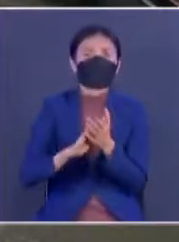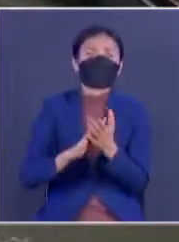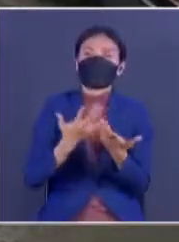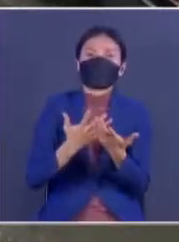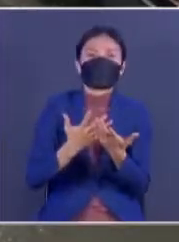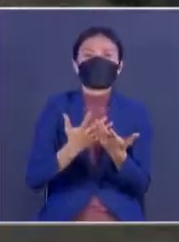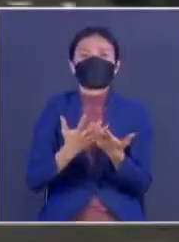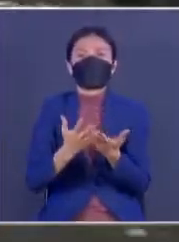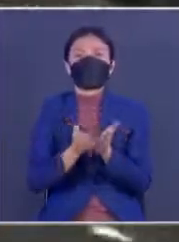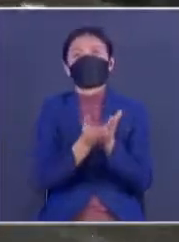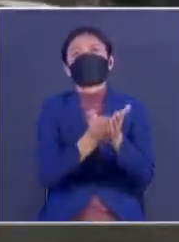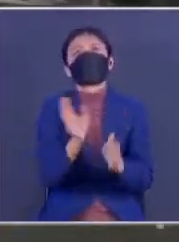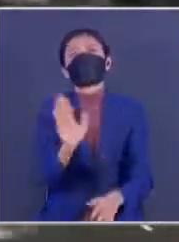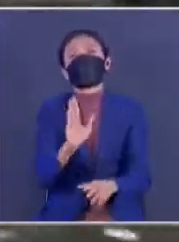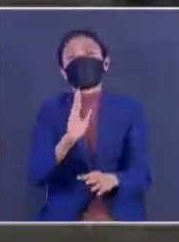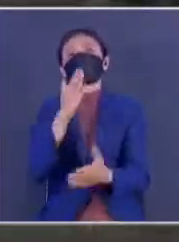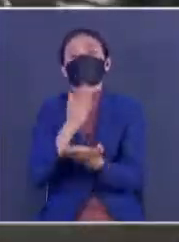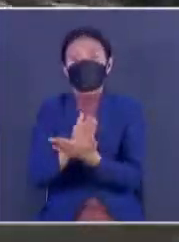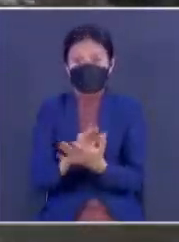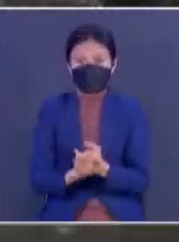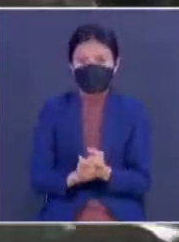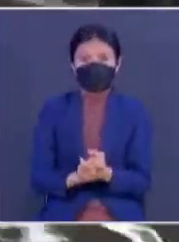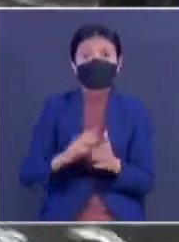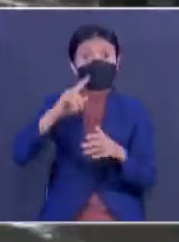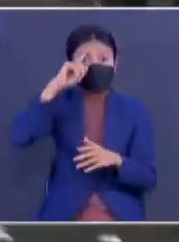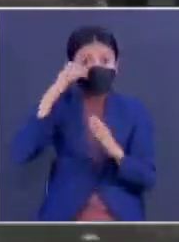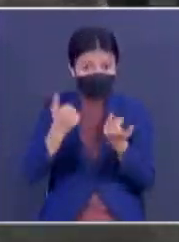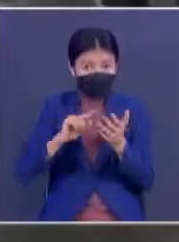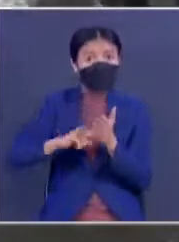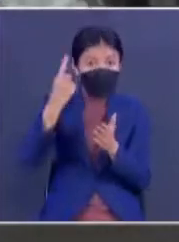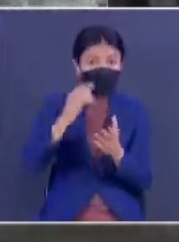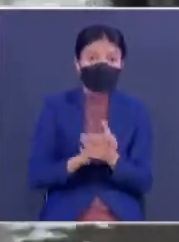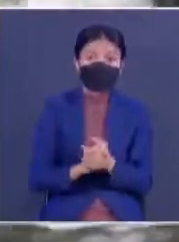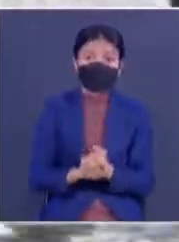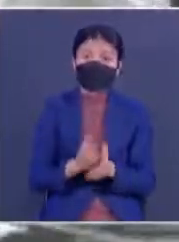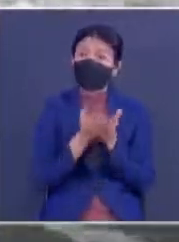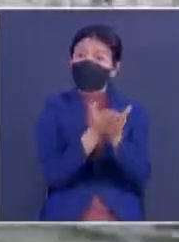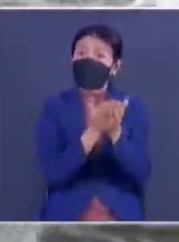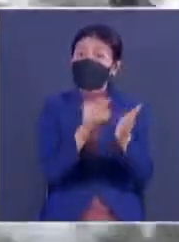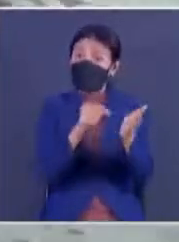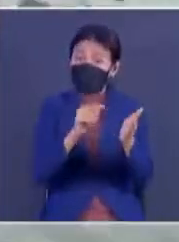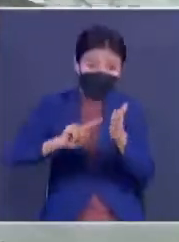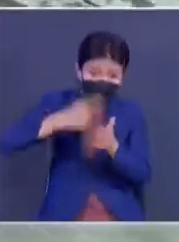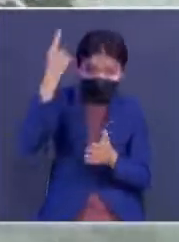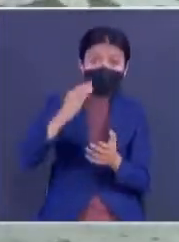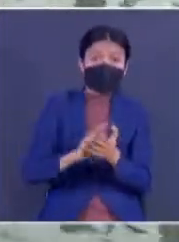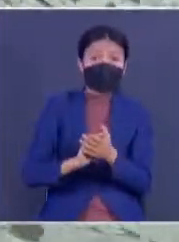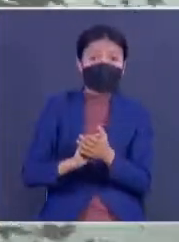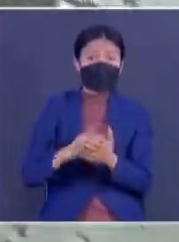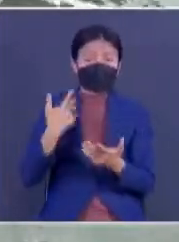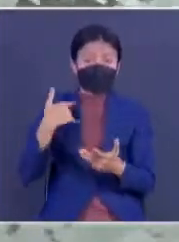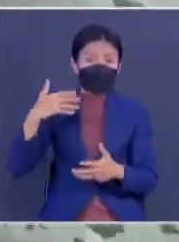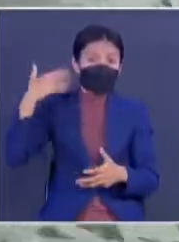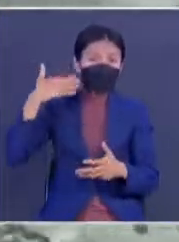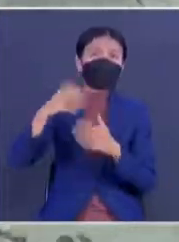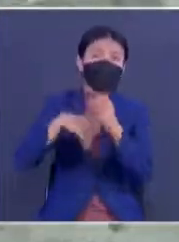ไปถามว่าจะเลิกไปถึงเมื่อไหร่ยังไม่มีกำหนดครับอันนี้ถือว่าเป็นครั้งแรกของเรือแสนแสบนะครับตั้งแต่เปิดให้บริการเดินเรือม